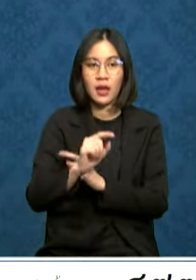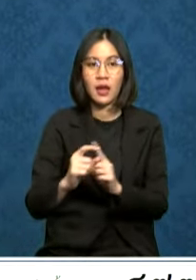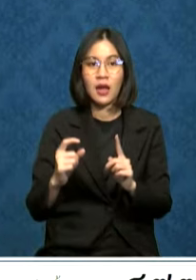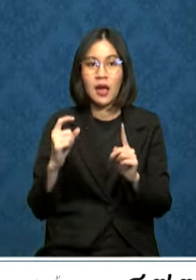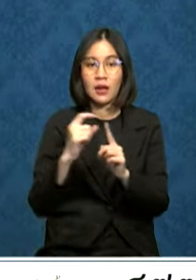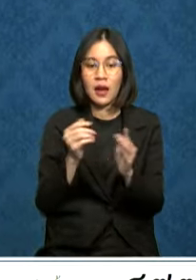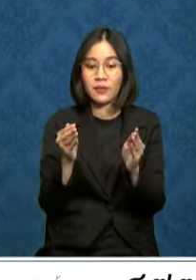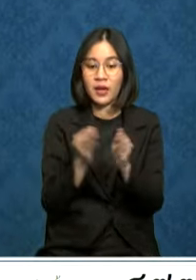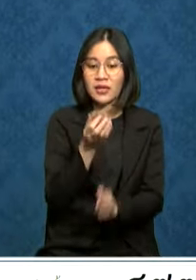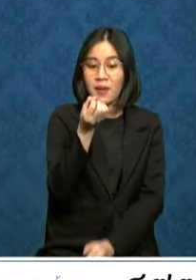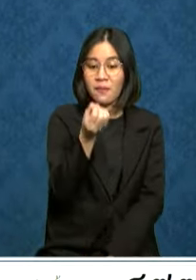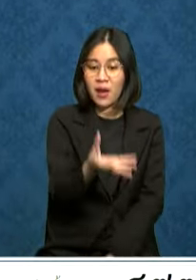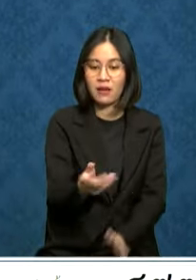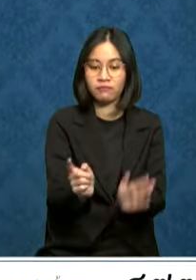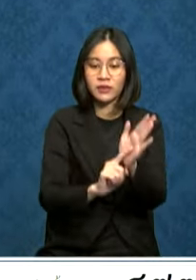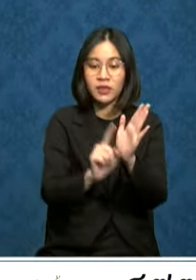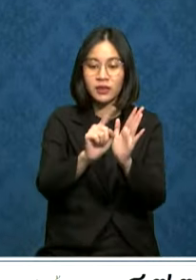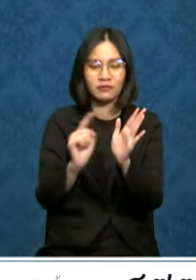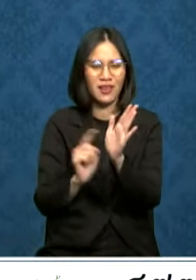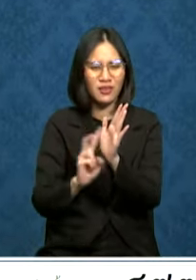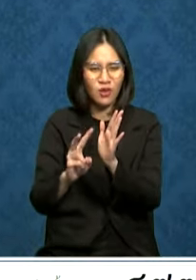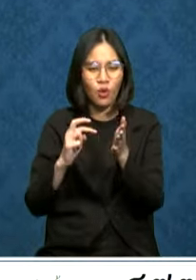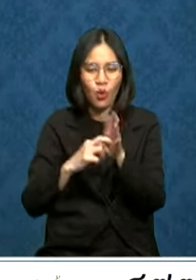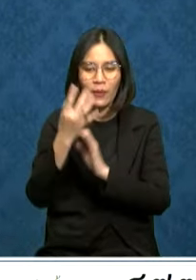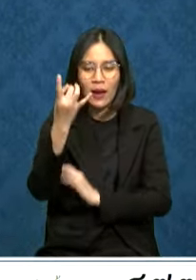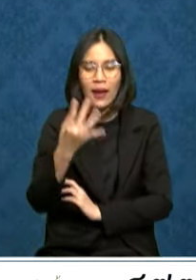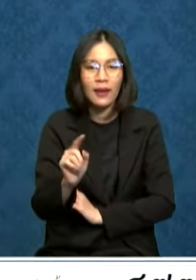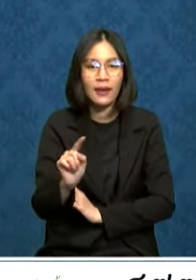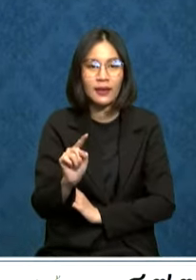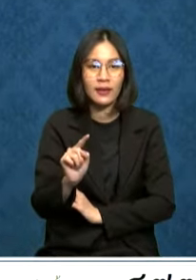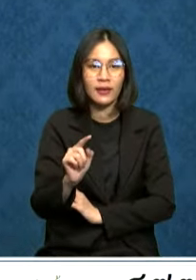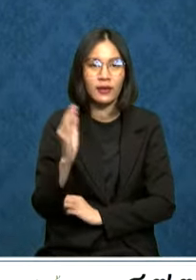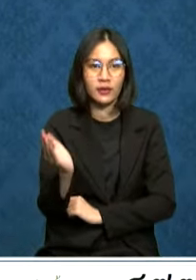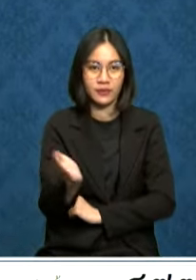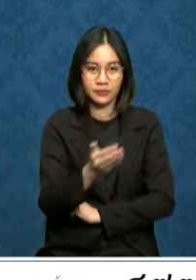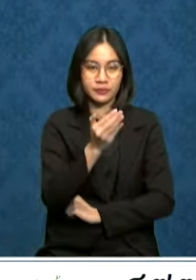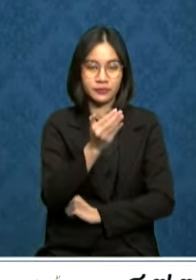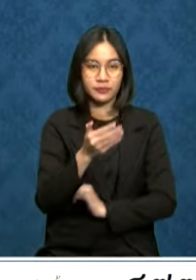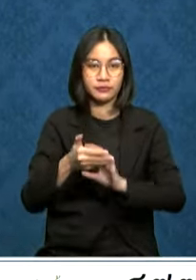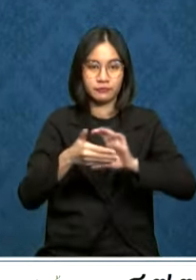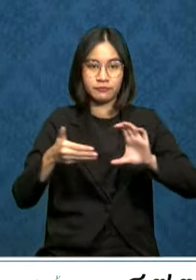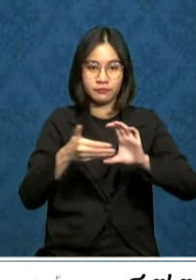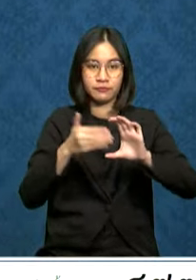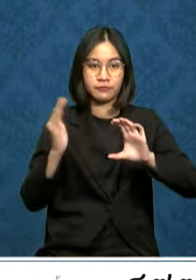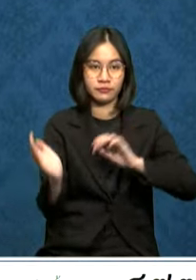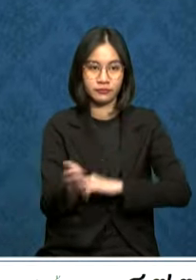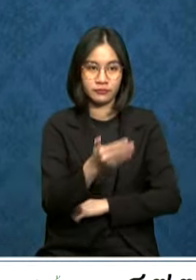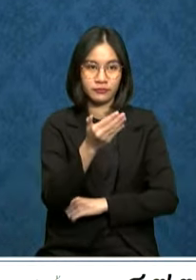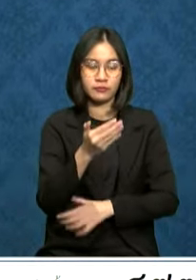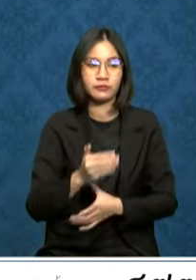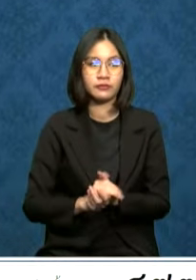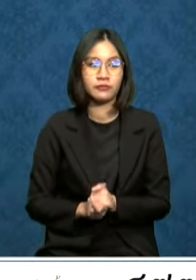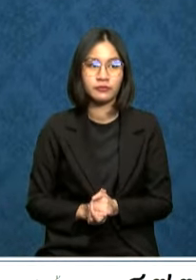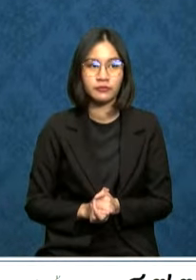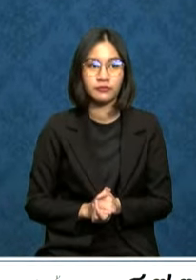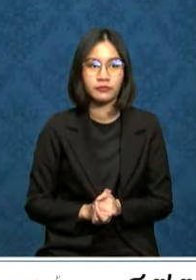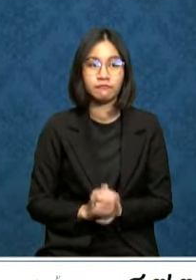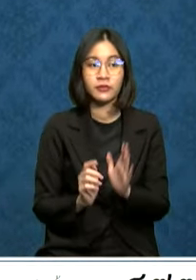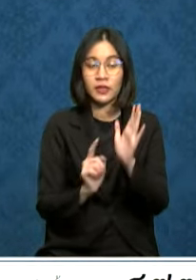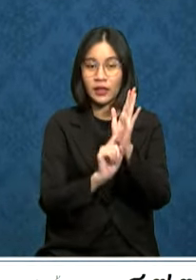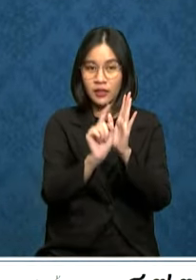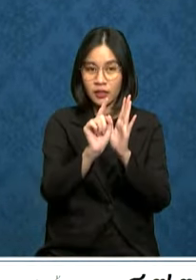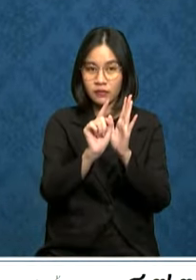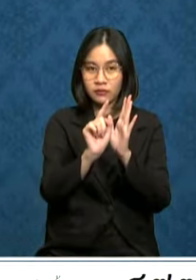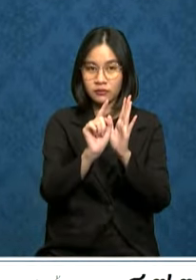้คำวาเสียงขางมากสองชั้น มันเป็นยัไงสไลด์ทสอง ชั้นแรก